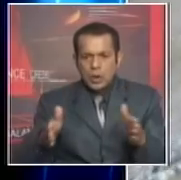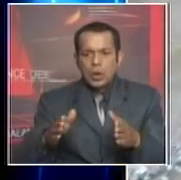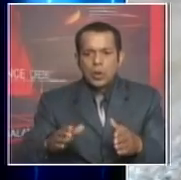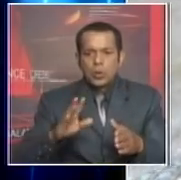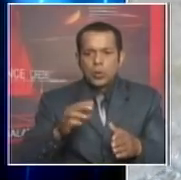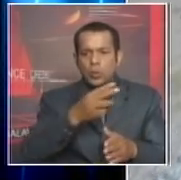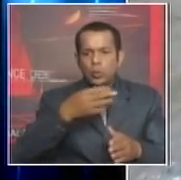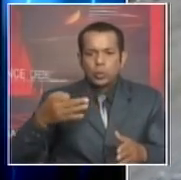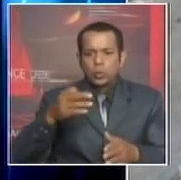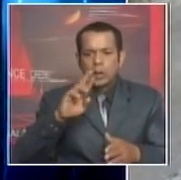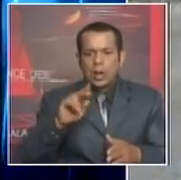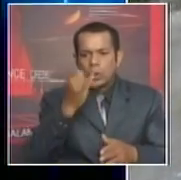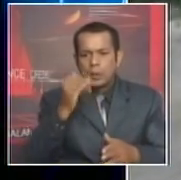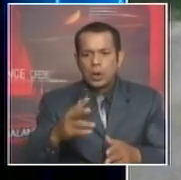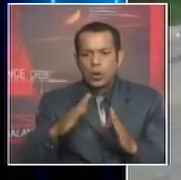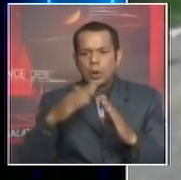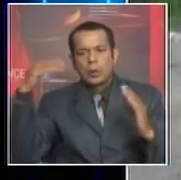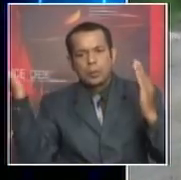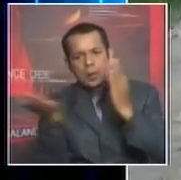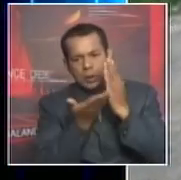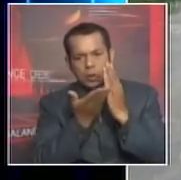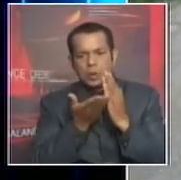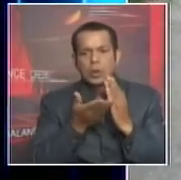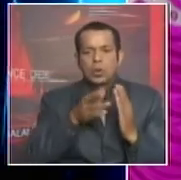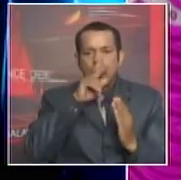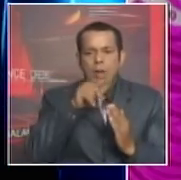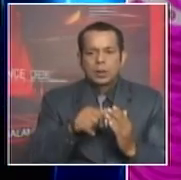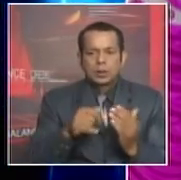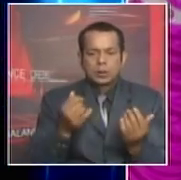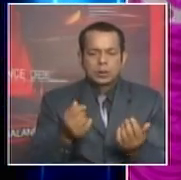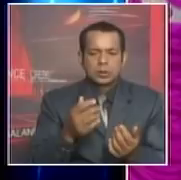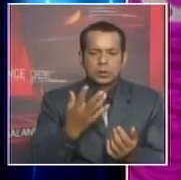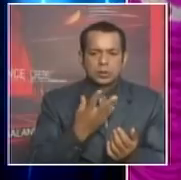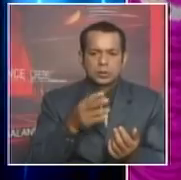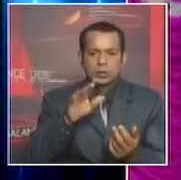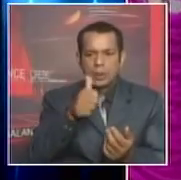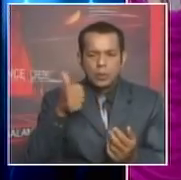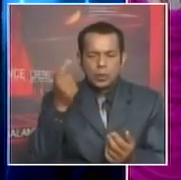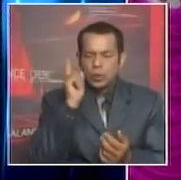भन्ने डिभिजनको प्रस्ताव स्थानीयवासीको हितमा नभएको तर्क गरे।